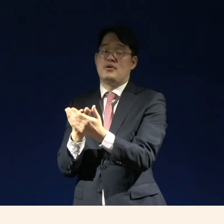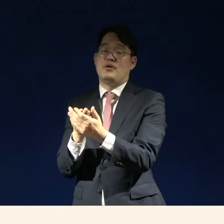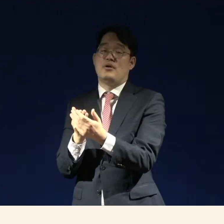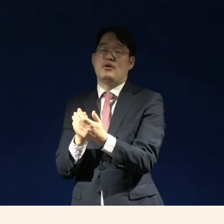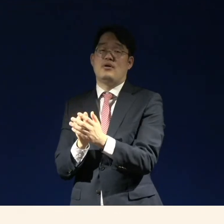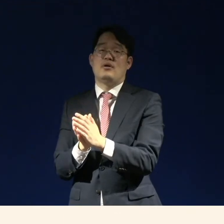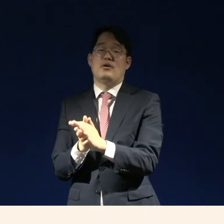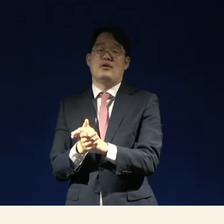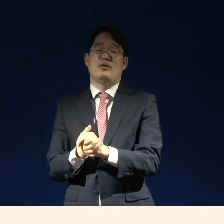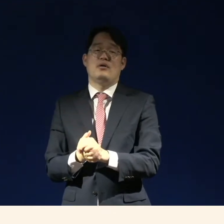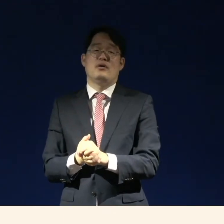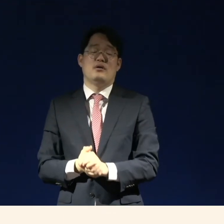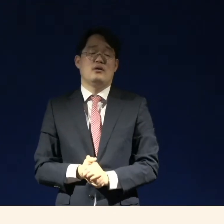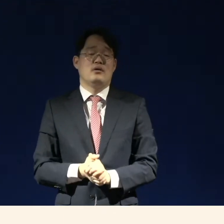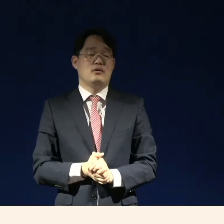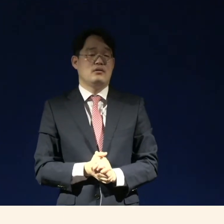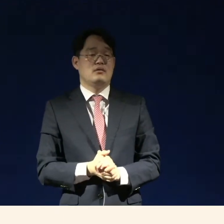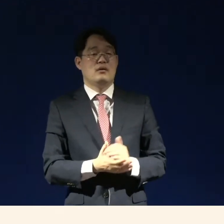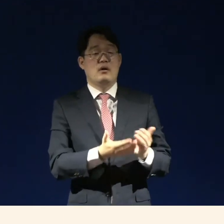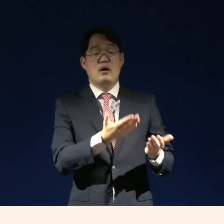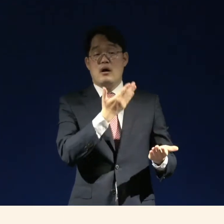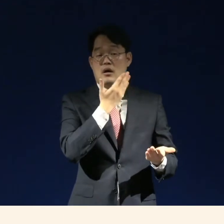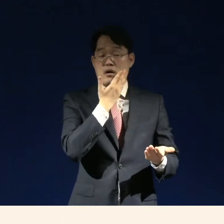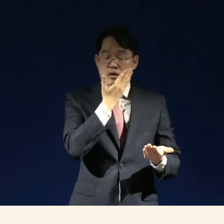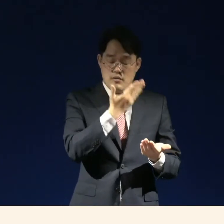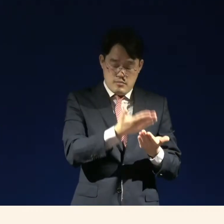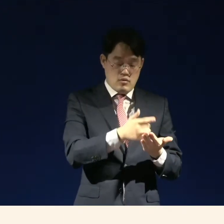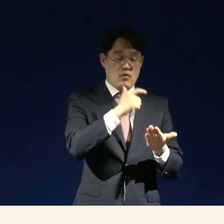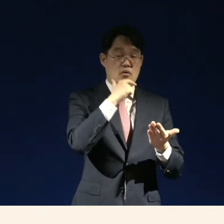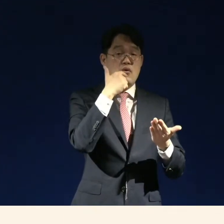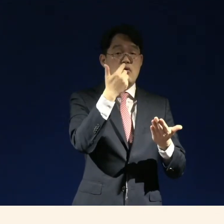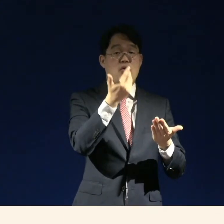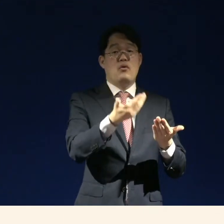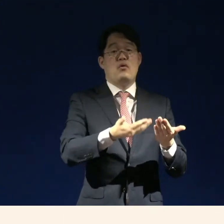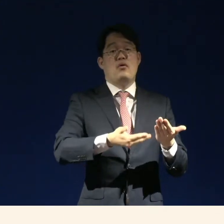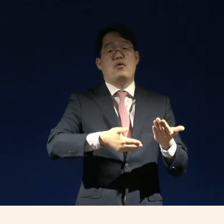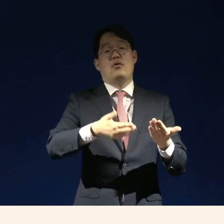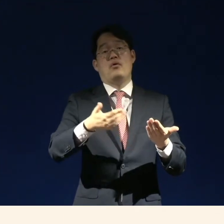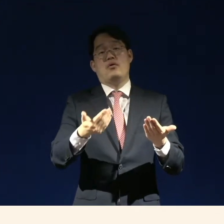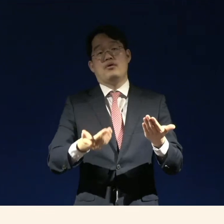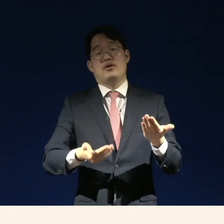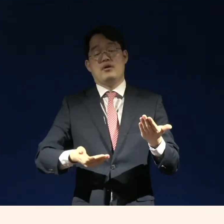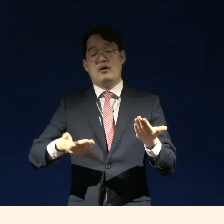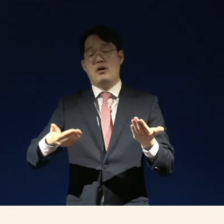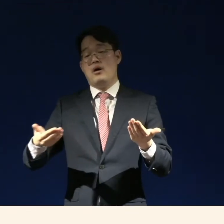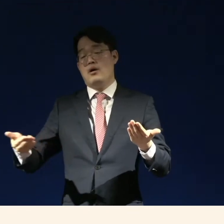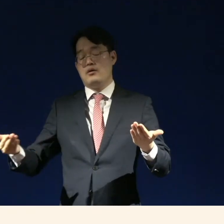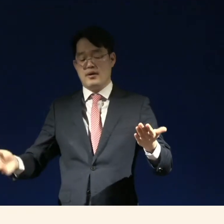하소서.